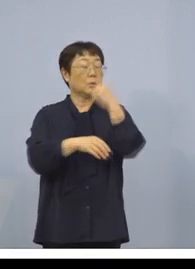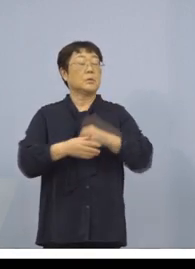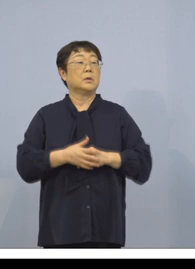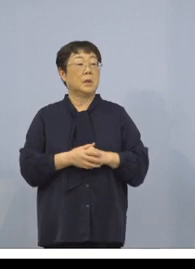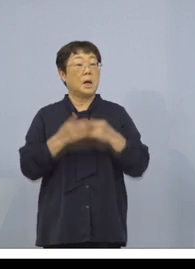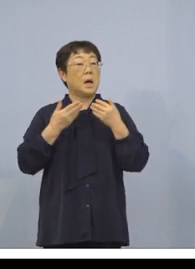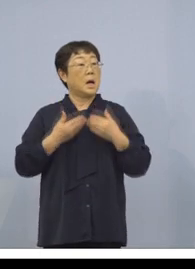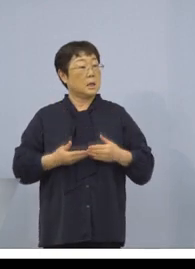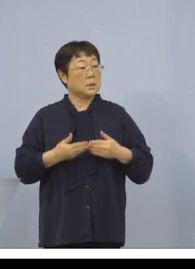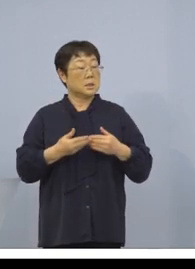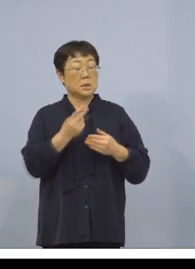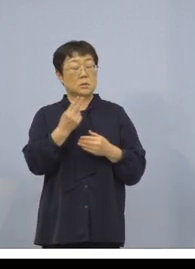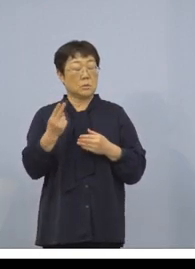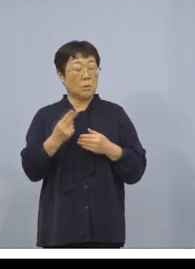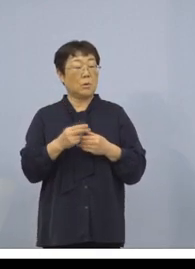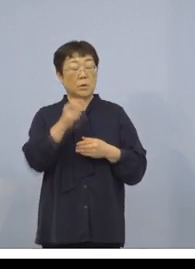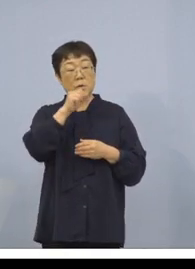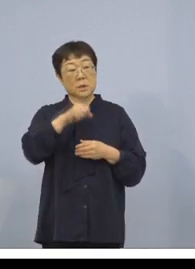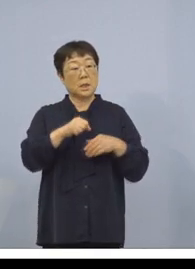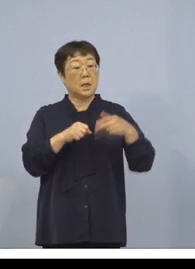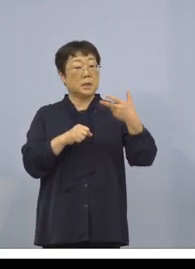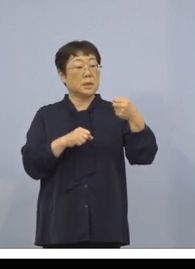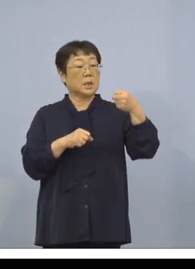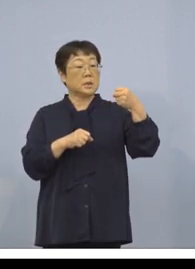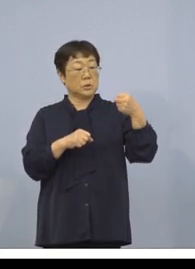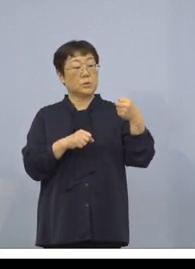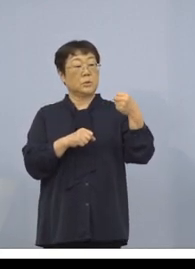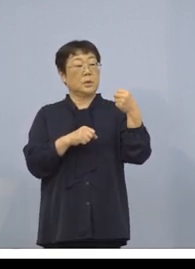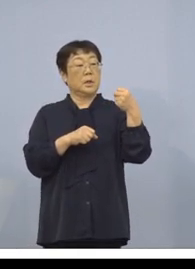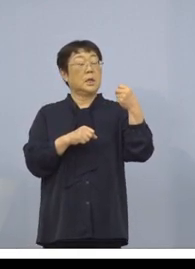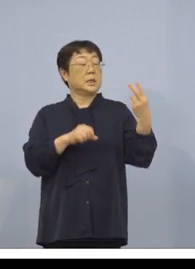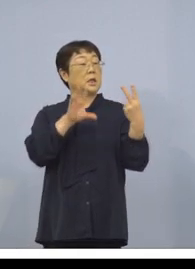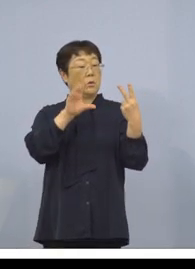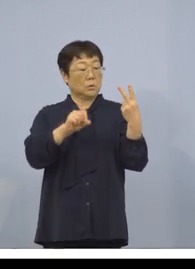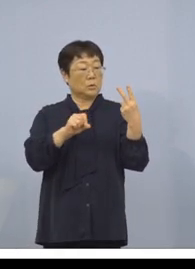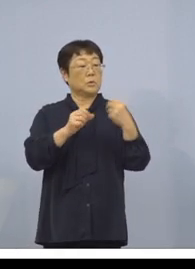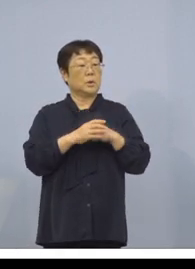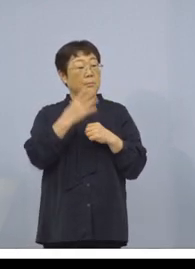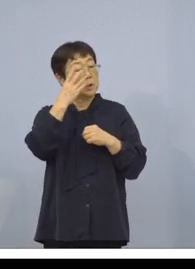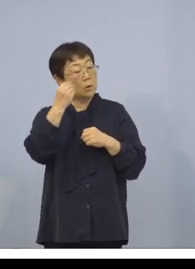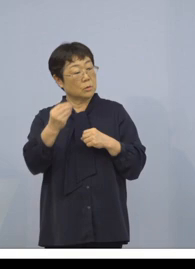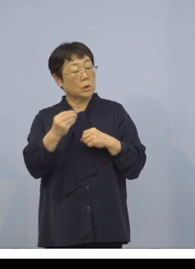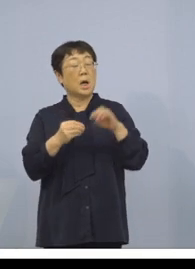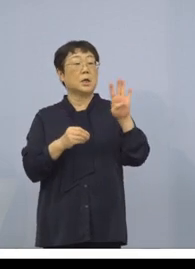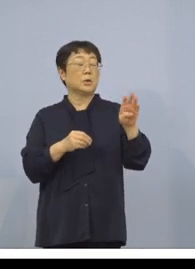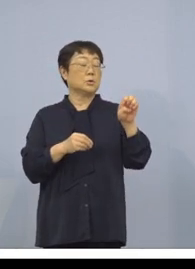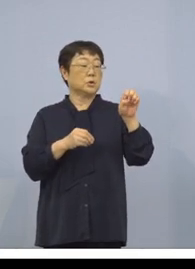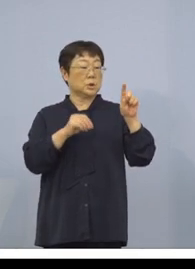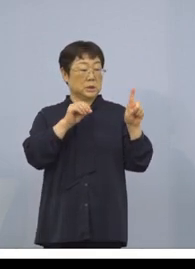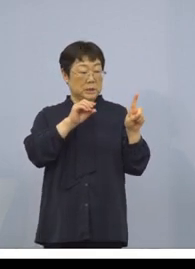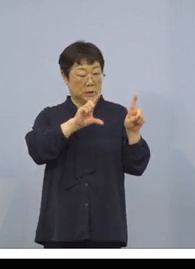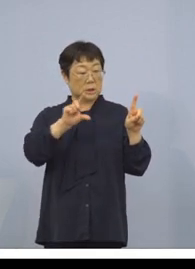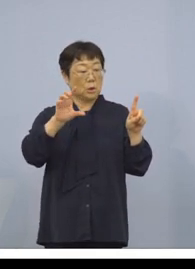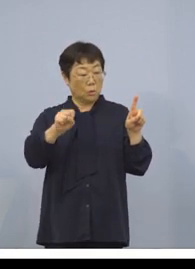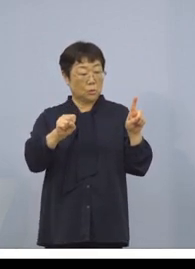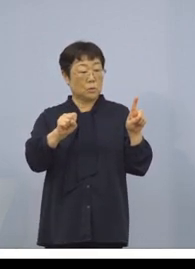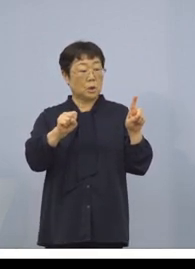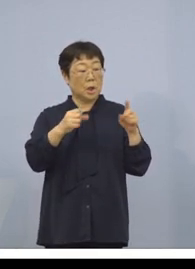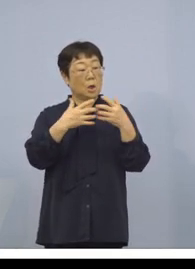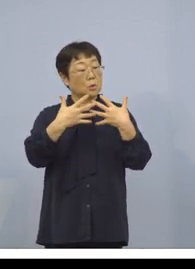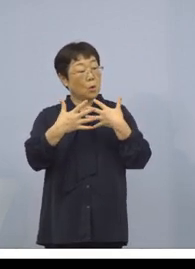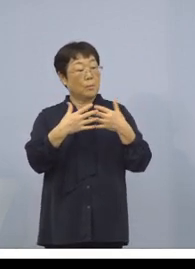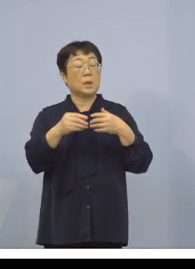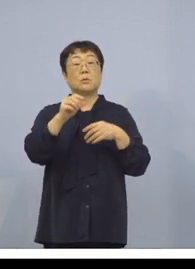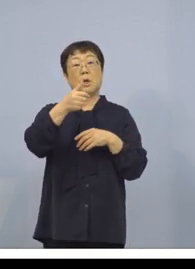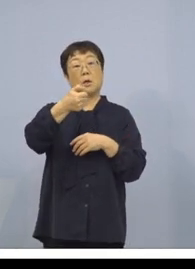安心度予算が72億、魅力度アップが41億、透明度アップが58億、こういう全体の流